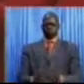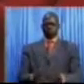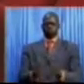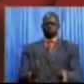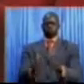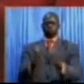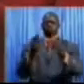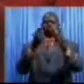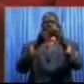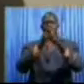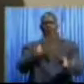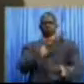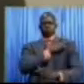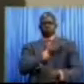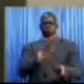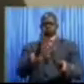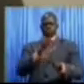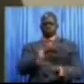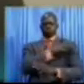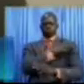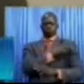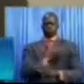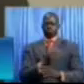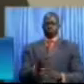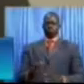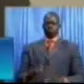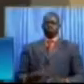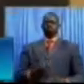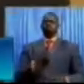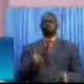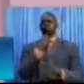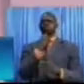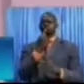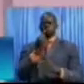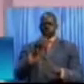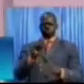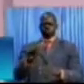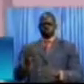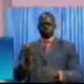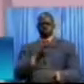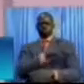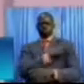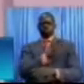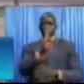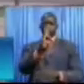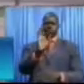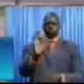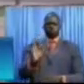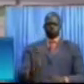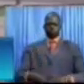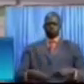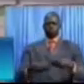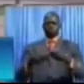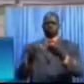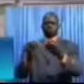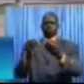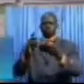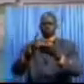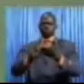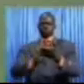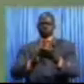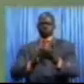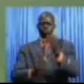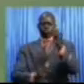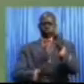Le premier responsable de cet hôpital a émis le vœu que les autres hôpitaux du Burkina Faso se dotent de tels documents pour